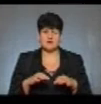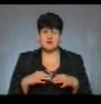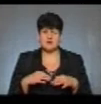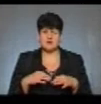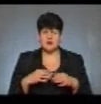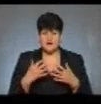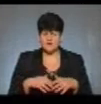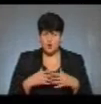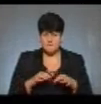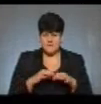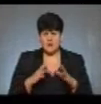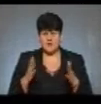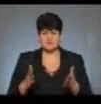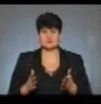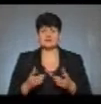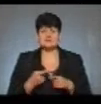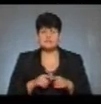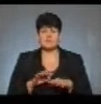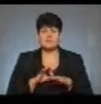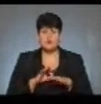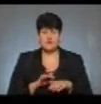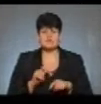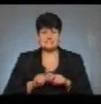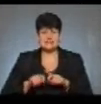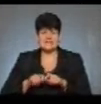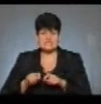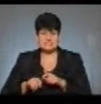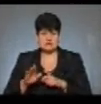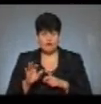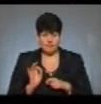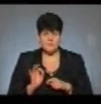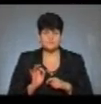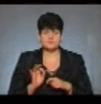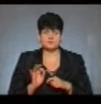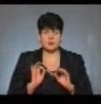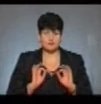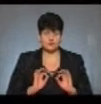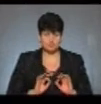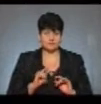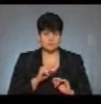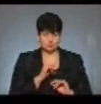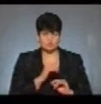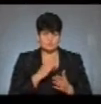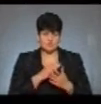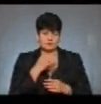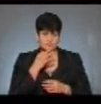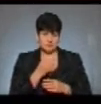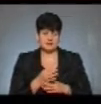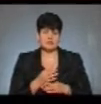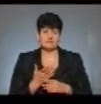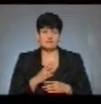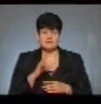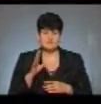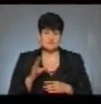лотерею, звичайно, проводиться слідство, проводить слідчо-оперативні дії. Прокуратура, займається, і вони будуть нести відповідальність. Так, да, слідчі органи,